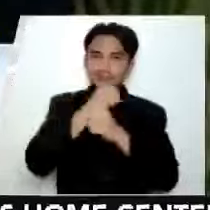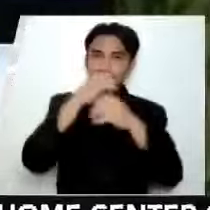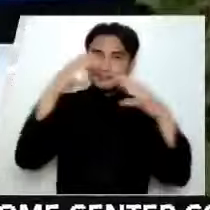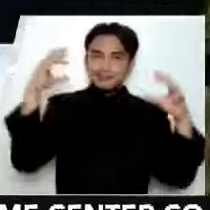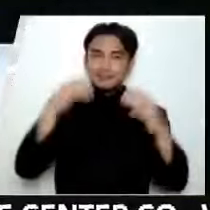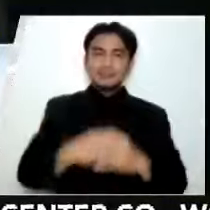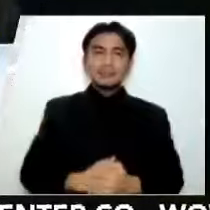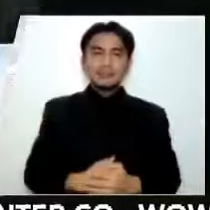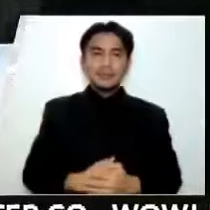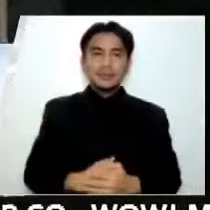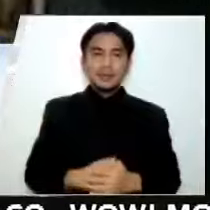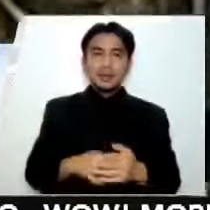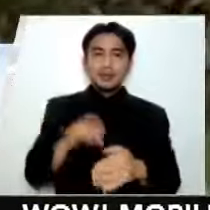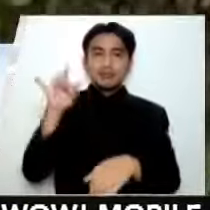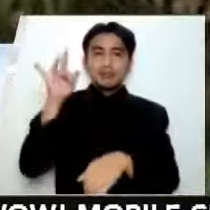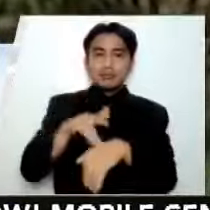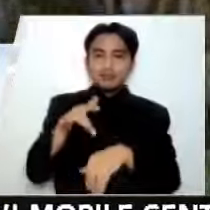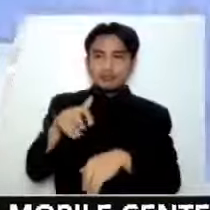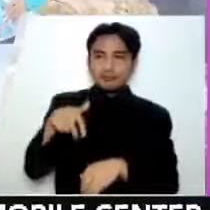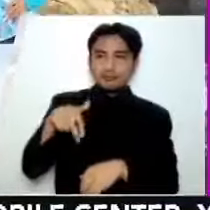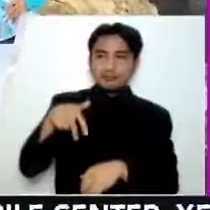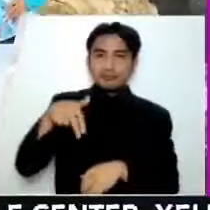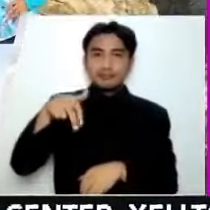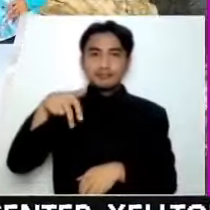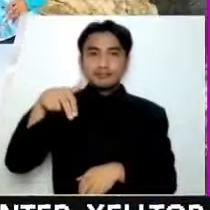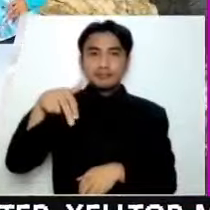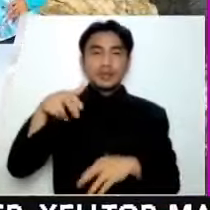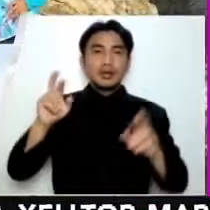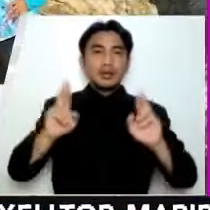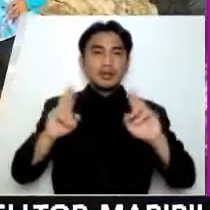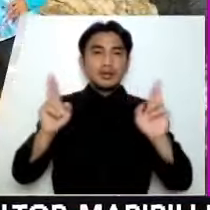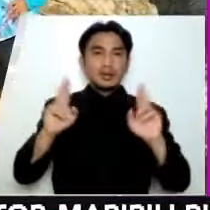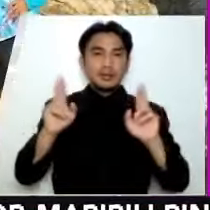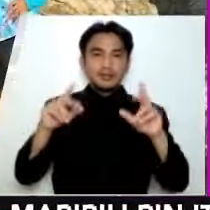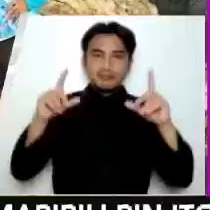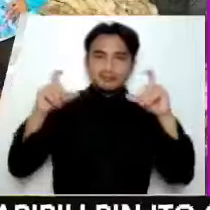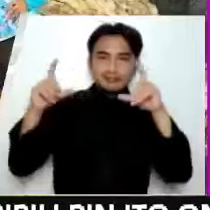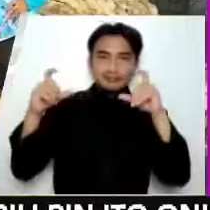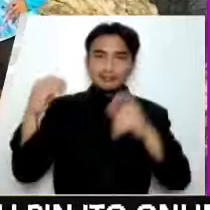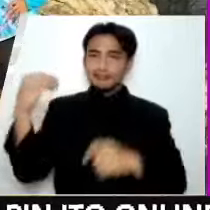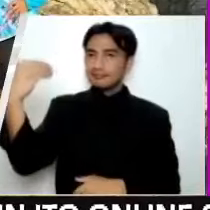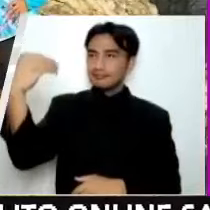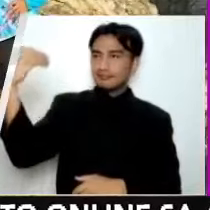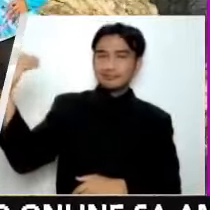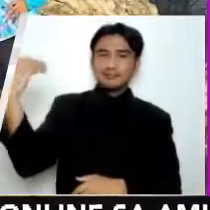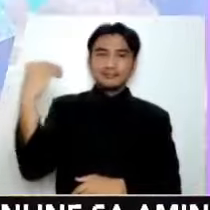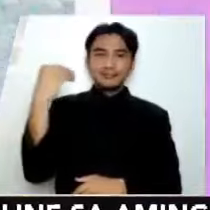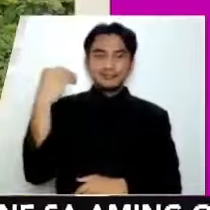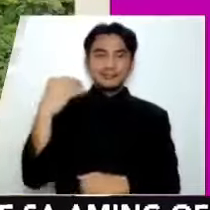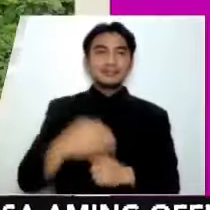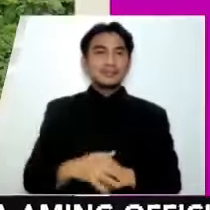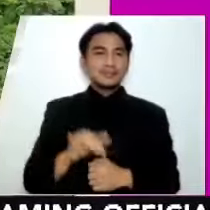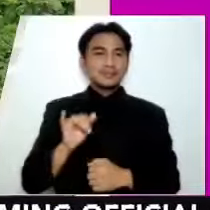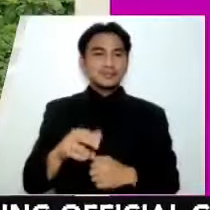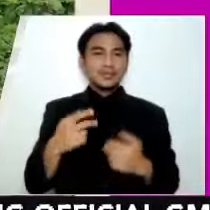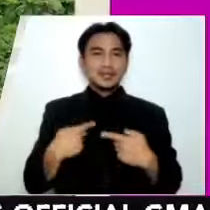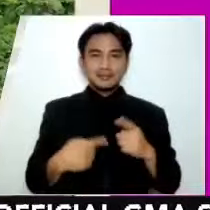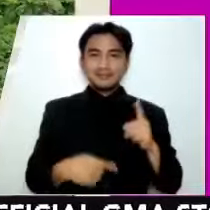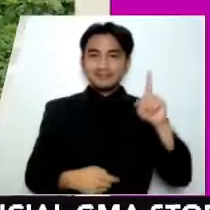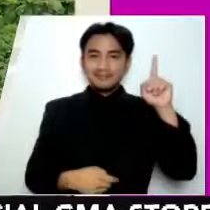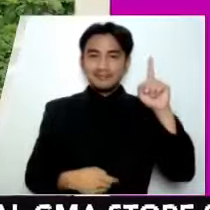Pag-apak sa 10 peak, i-ready na ang camera. Picture perfect ang spots gaya ng heart frame na ito. At